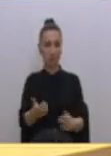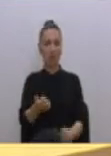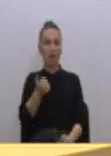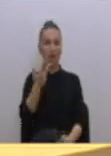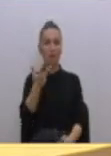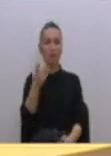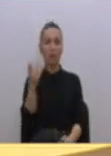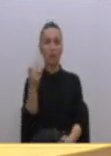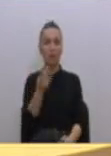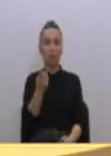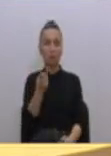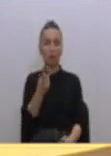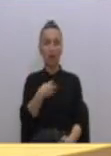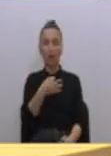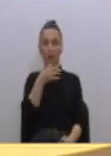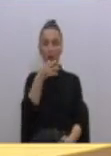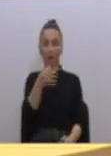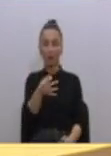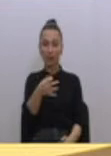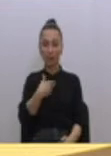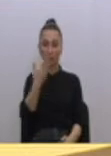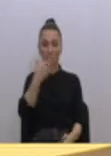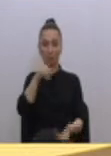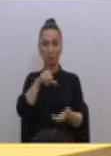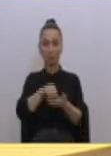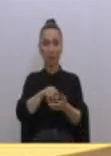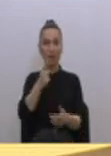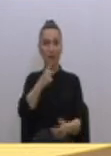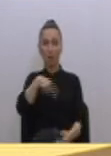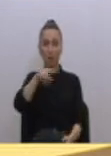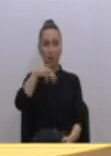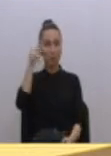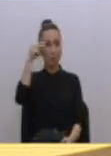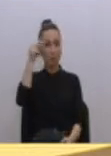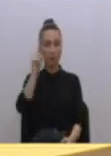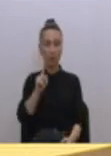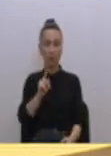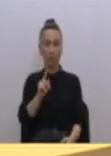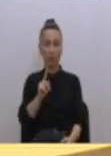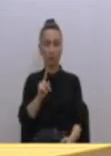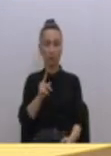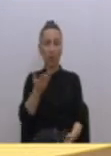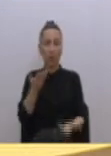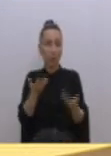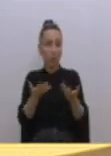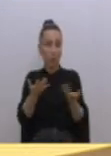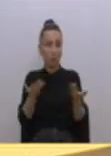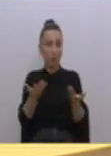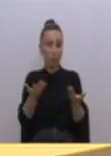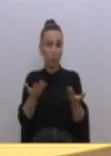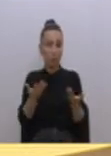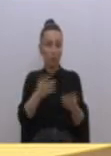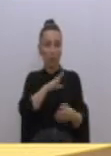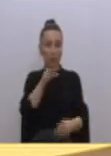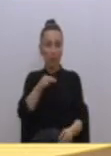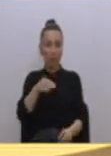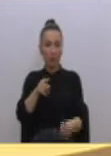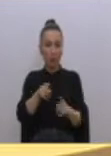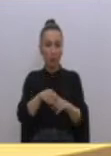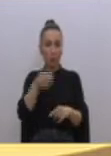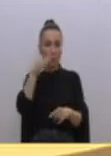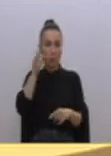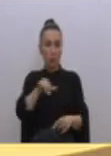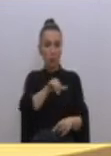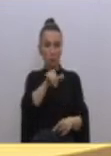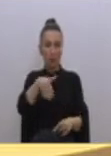Randinger unda githrat am tribuinda da rato versavlob chkuvas. Nu tu imdeni mokherkhebuloba mains ara gaqt